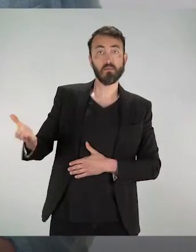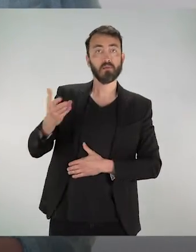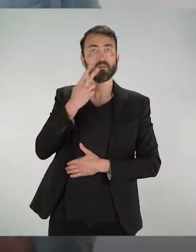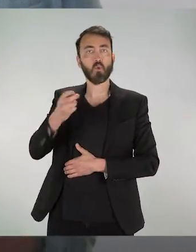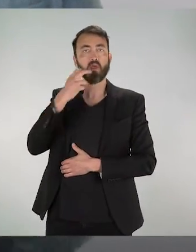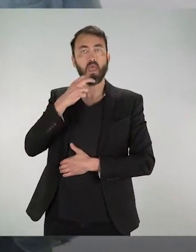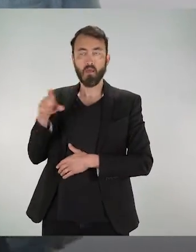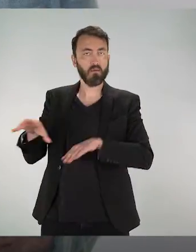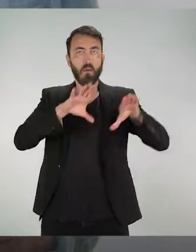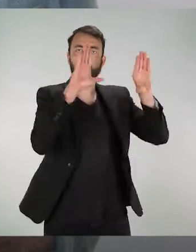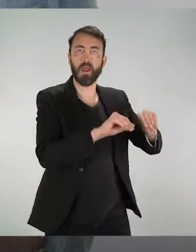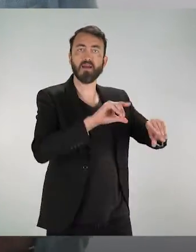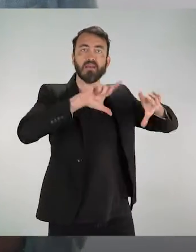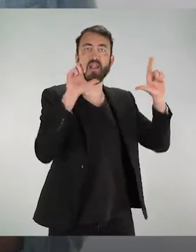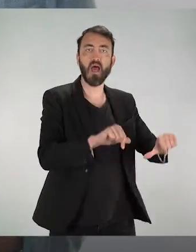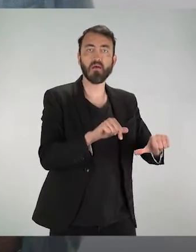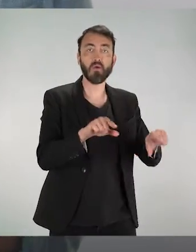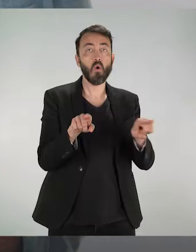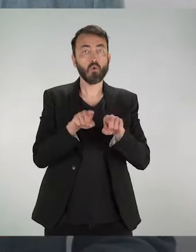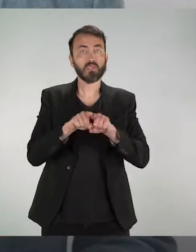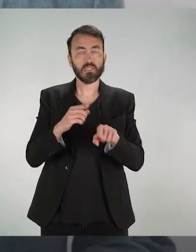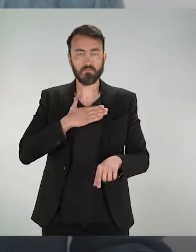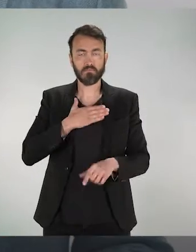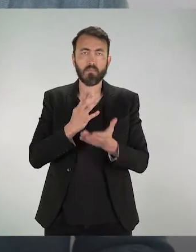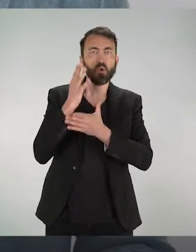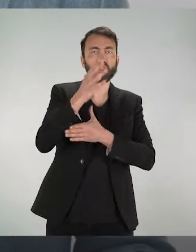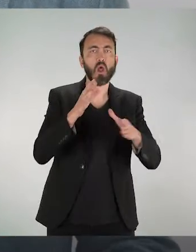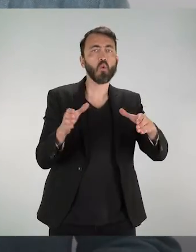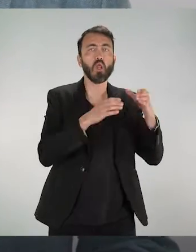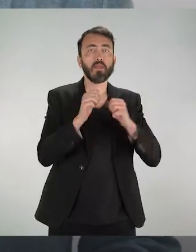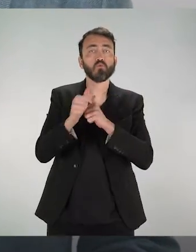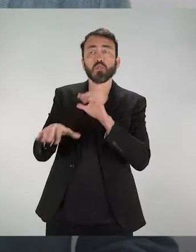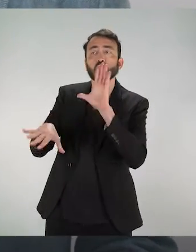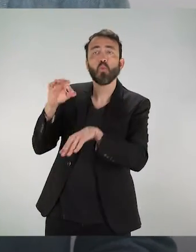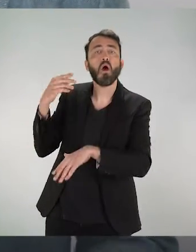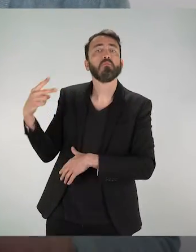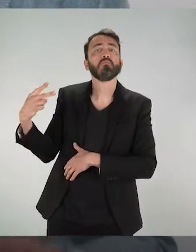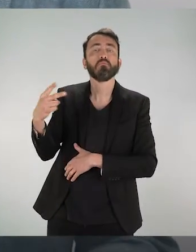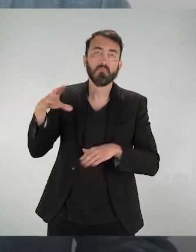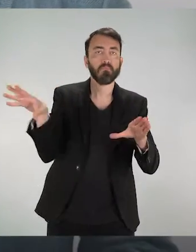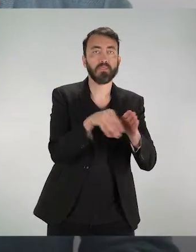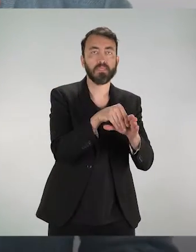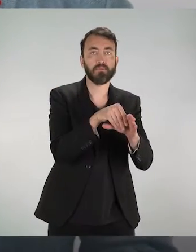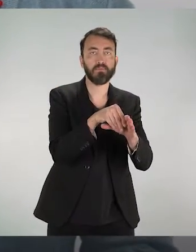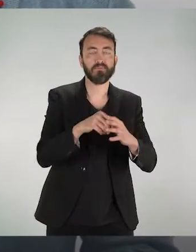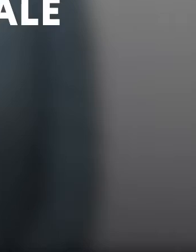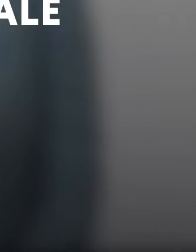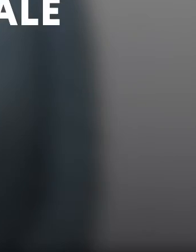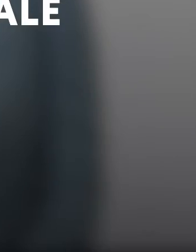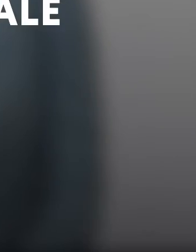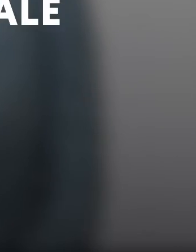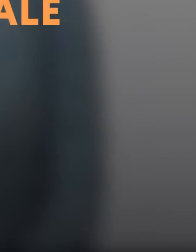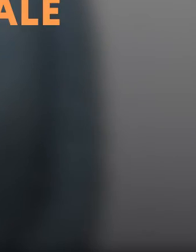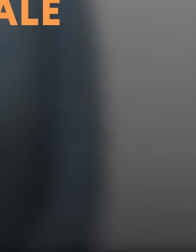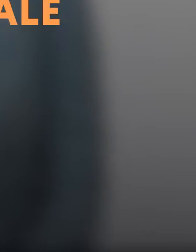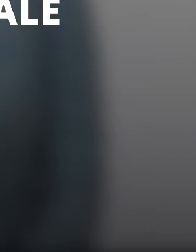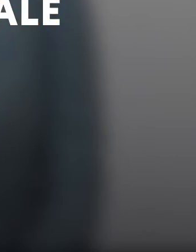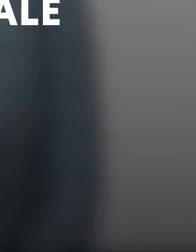situation de handicap de trouver leur place dans notre société et de participer, selon leur choix, à notre projet collectif.